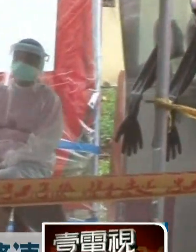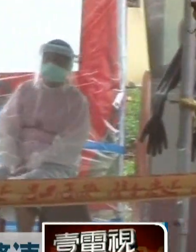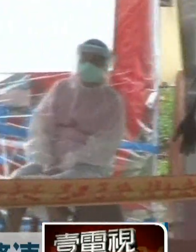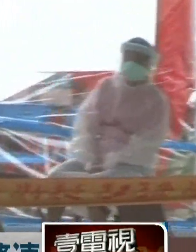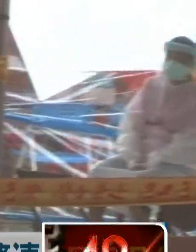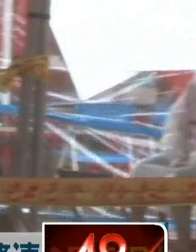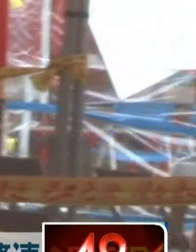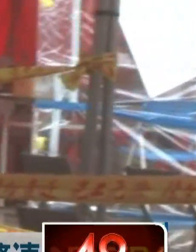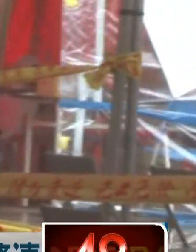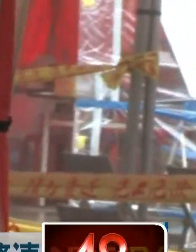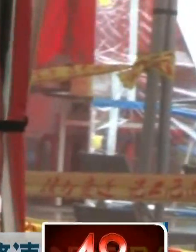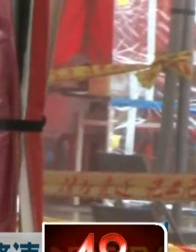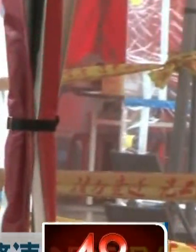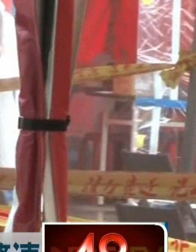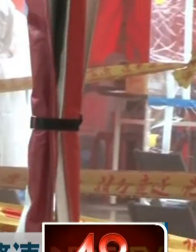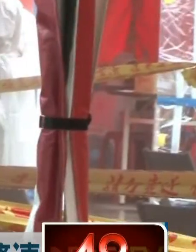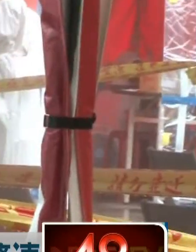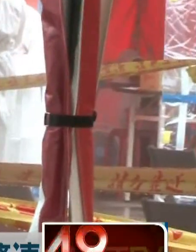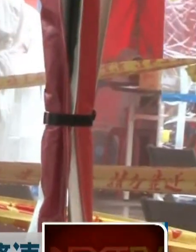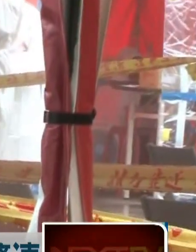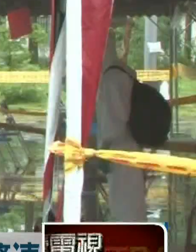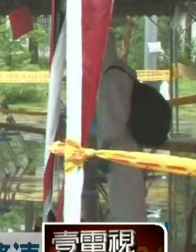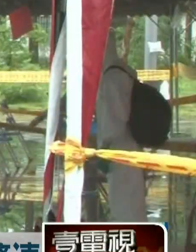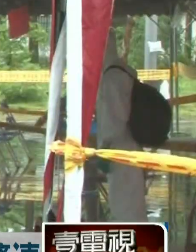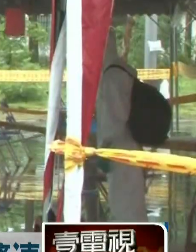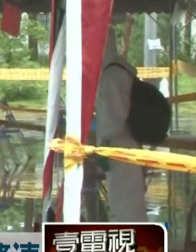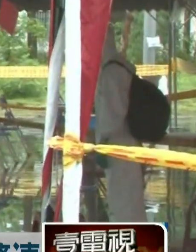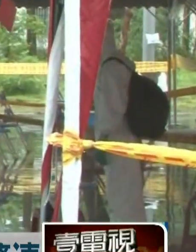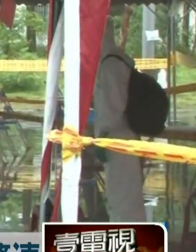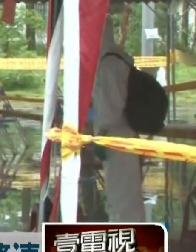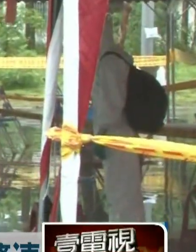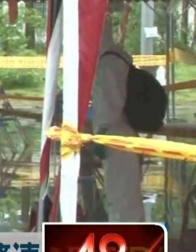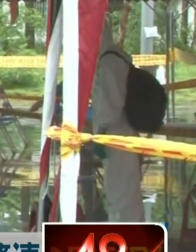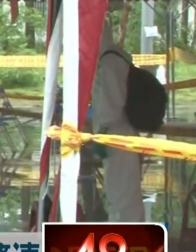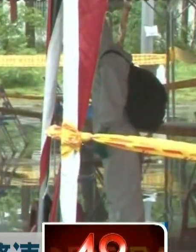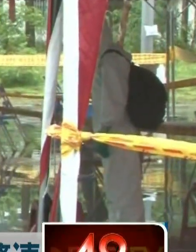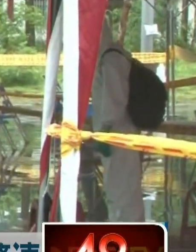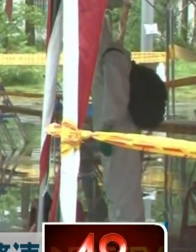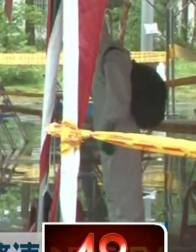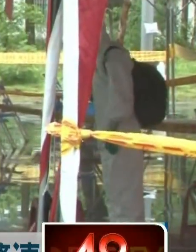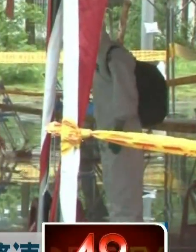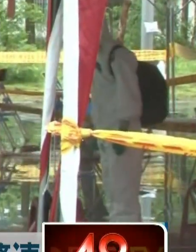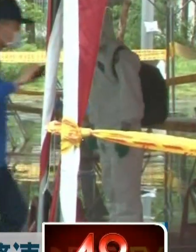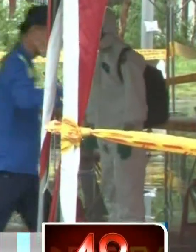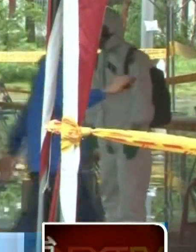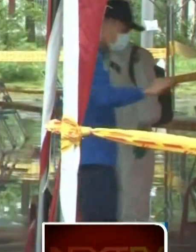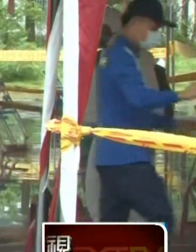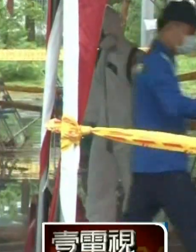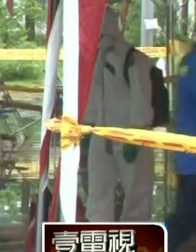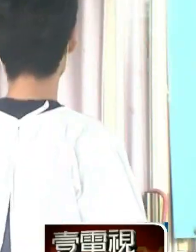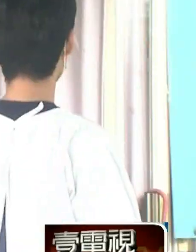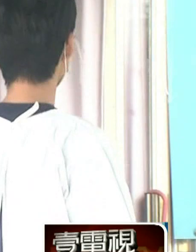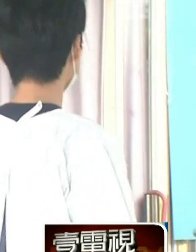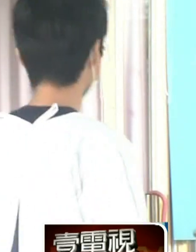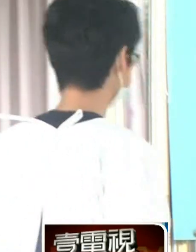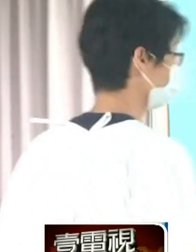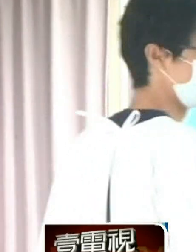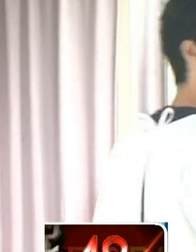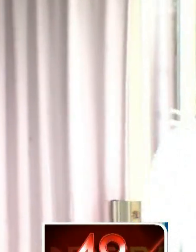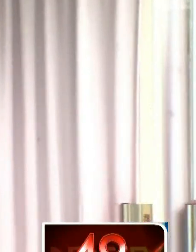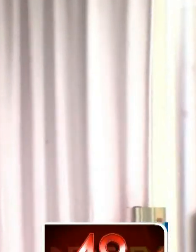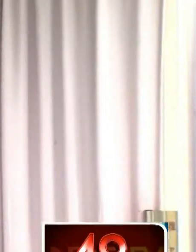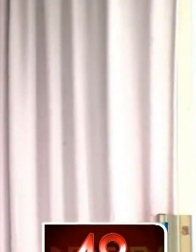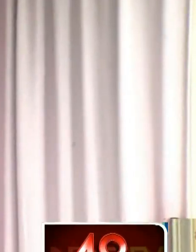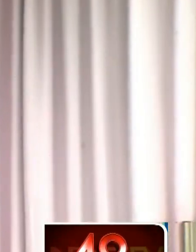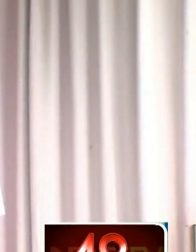屏东 Delta 群聚事件也针对当天班机回溯框列，同班机前后两排37人，34人 PCR 阴性，3位